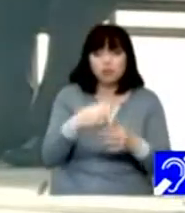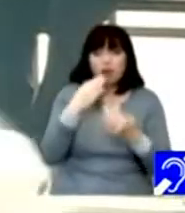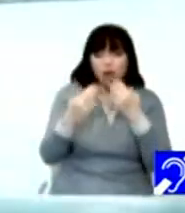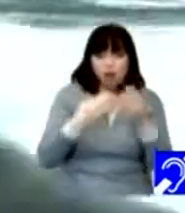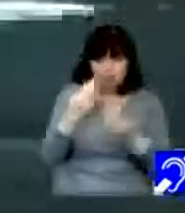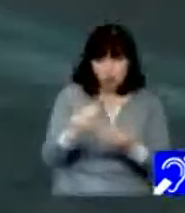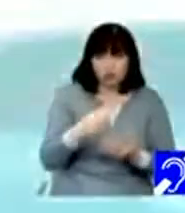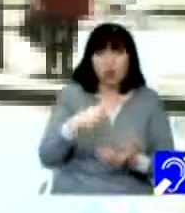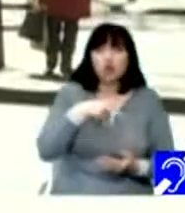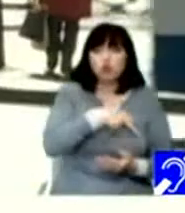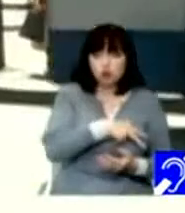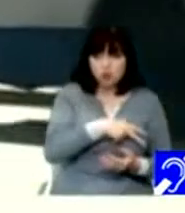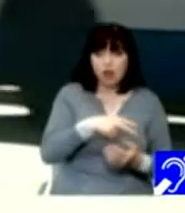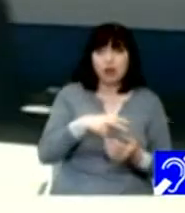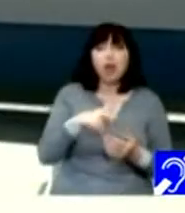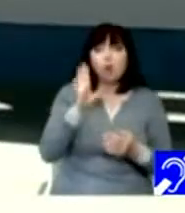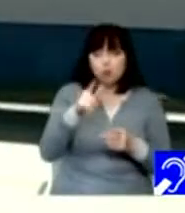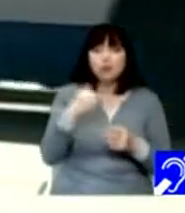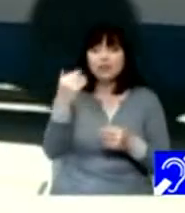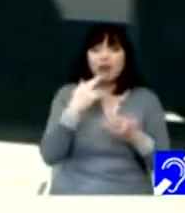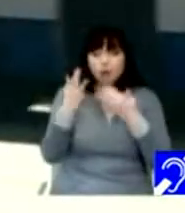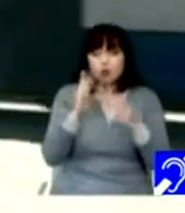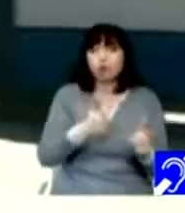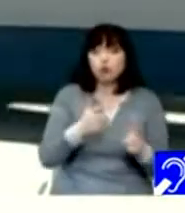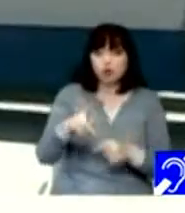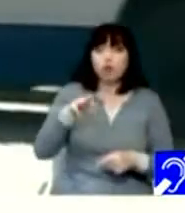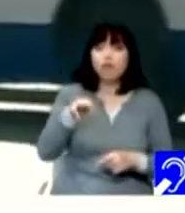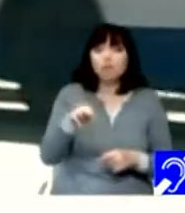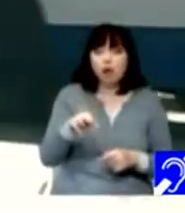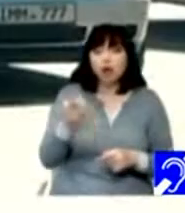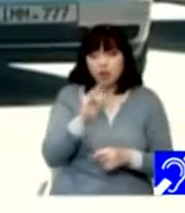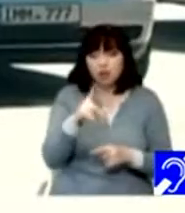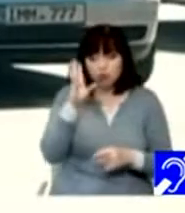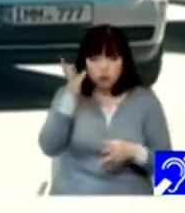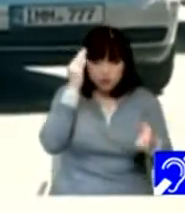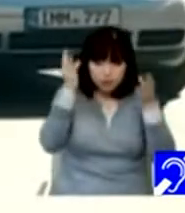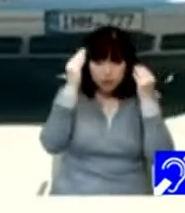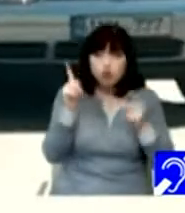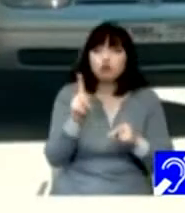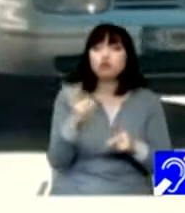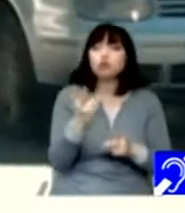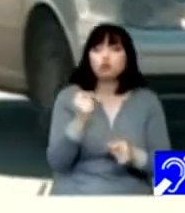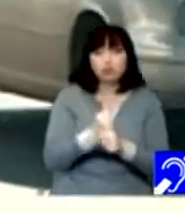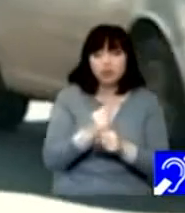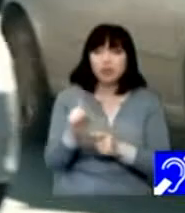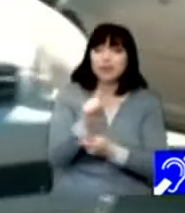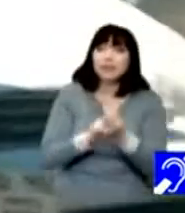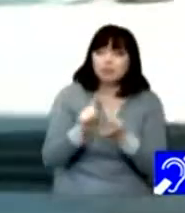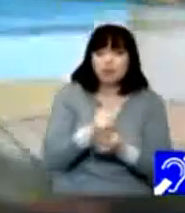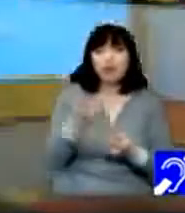cercetare sociologică vor fi gata în luna martie și vor fi analizate pentru a îmbunătăți serviciile oferite călătorilor.